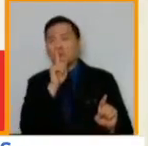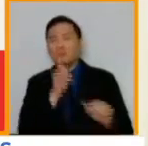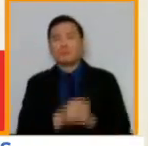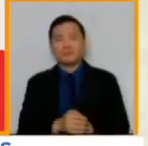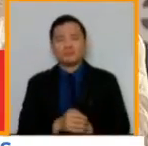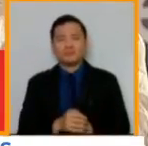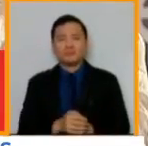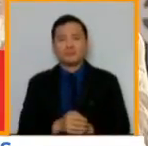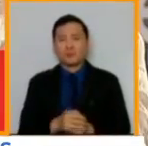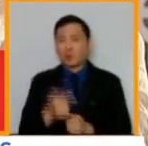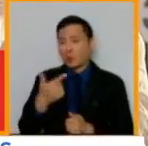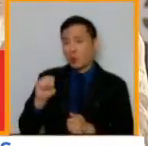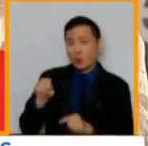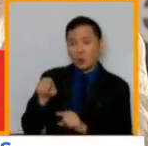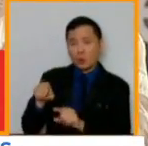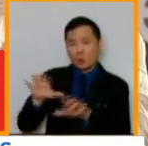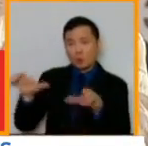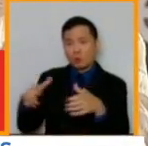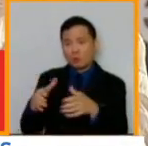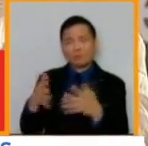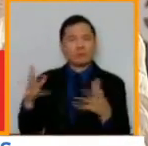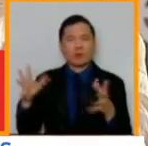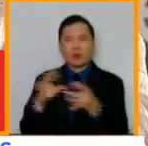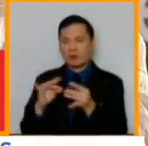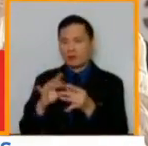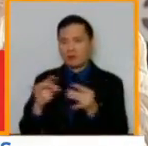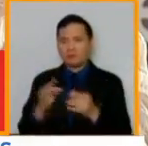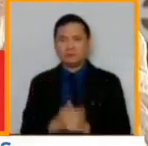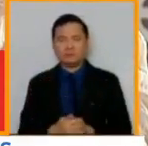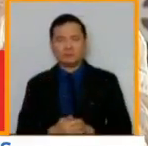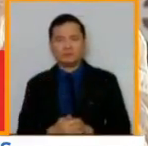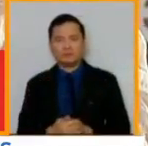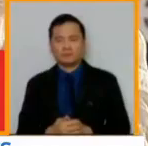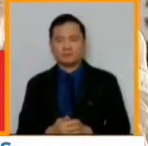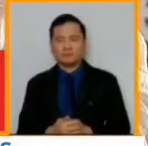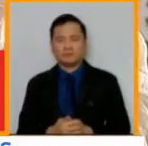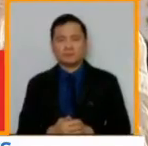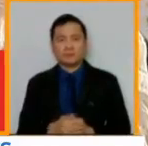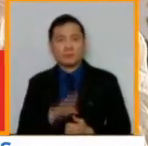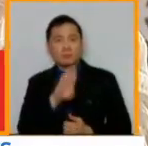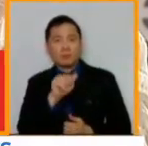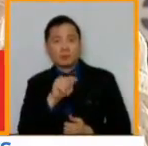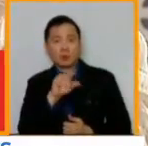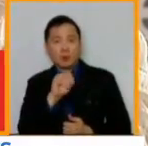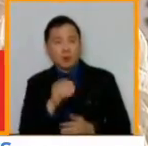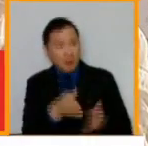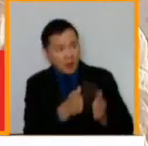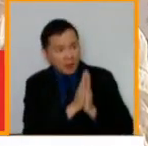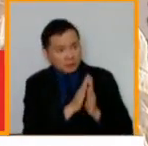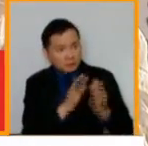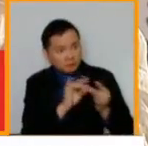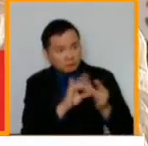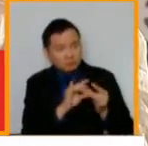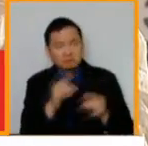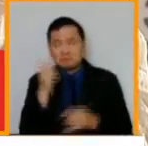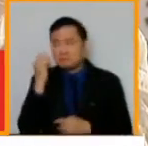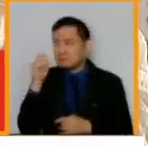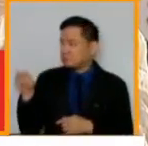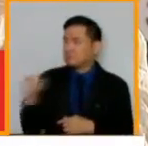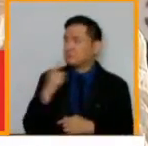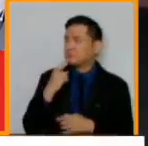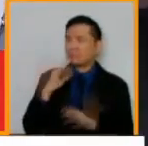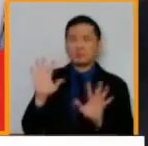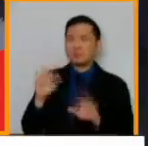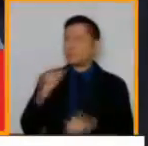magkomento. Hinihinga namin ng reaksyon si De La Rosa pero sinabi niya na hindi naman daw niya pakiramdam na siya ang pinatutunguhan ni